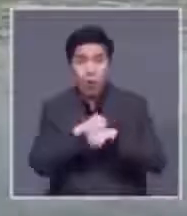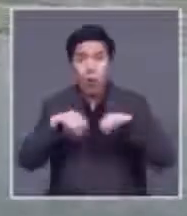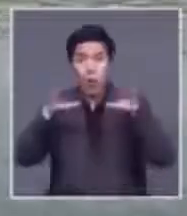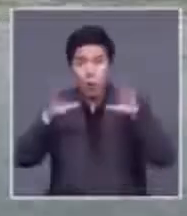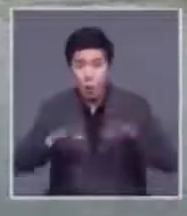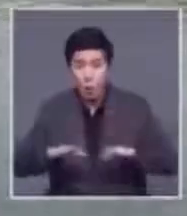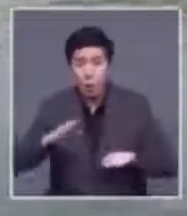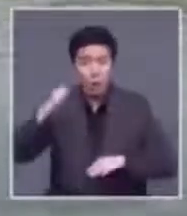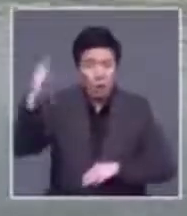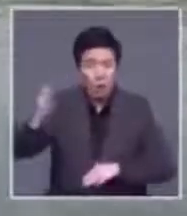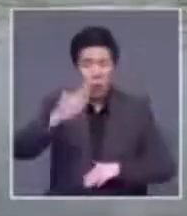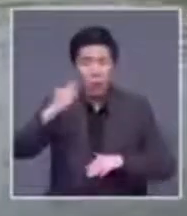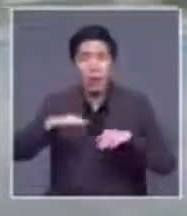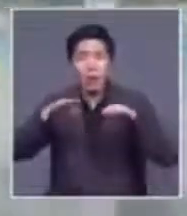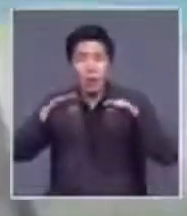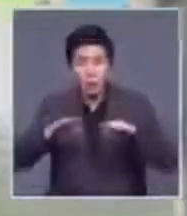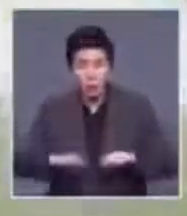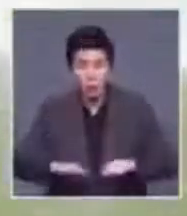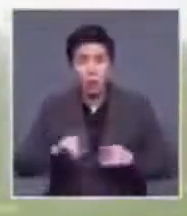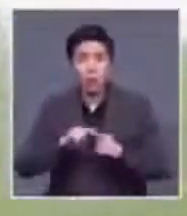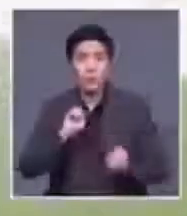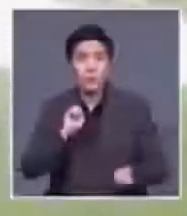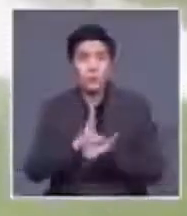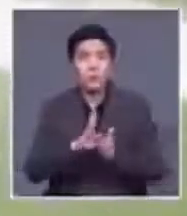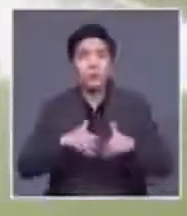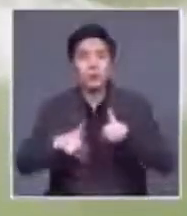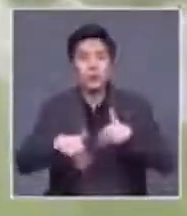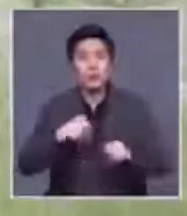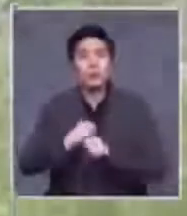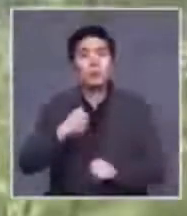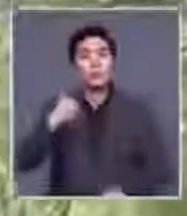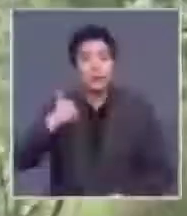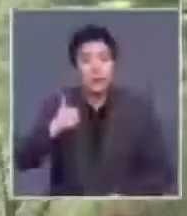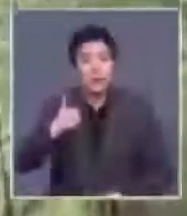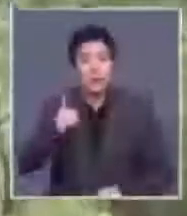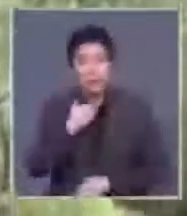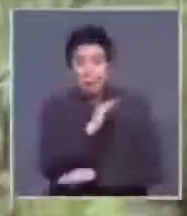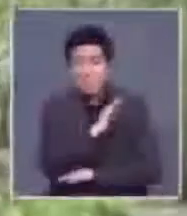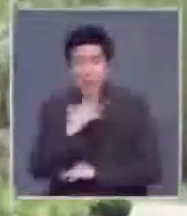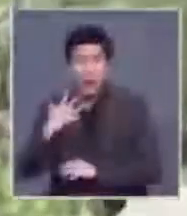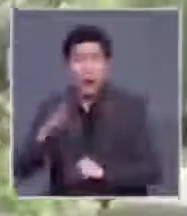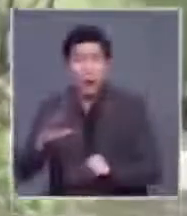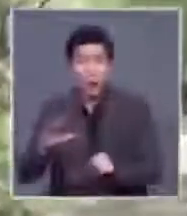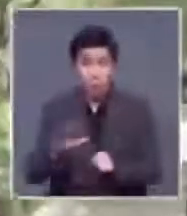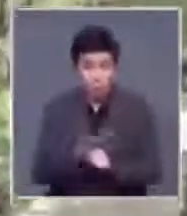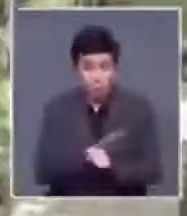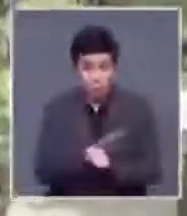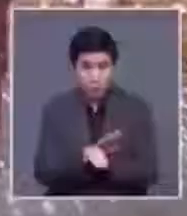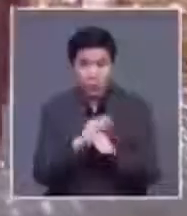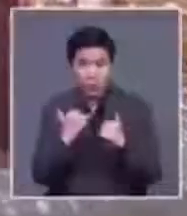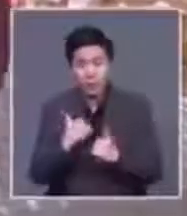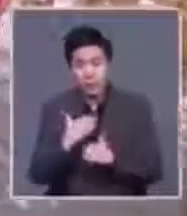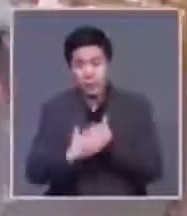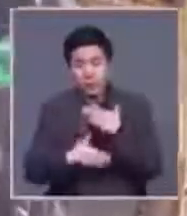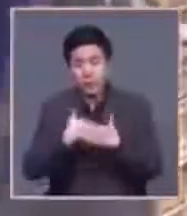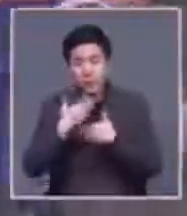นแรงของภัยพิบัติต่างๆที่อาจเกิดขึ้นกับคนในชุมชนเมื่อป่ามีความสมบูรณ์พร้อม จึงนำไปสู่การพัฒนาต่อย